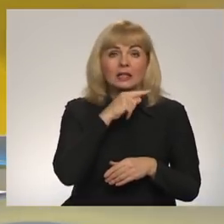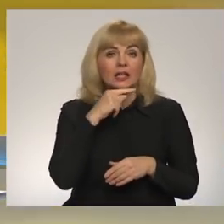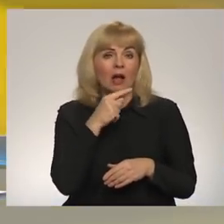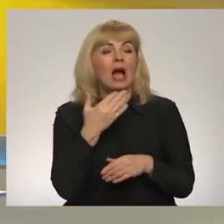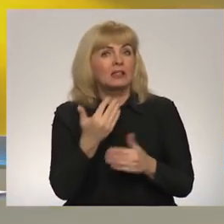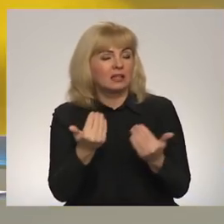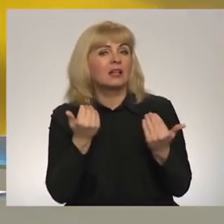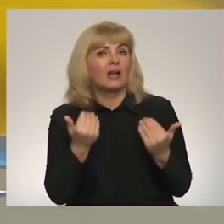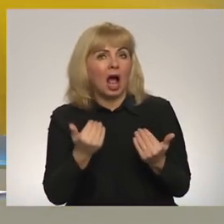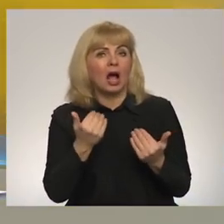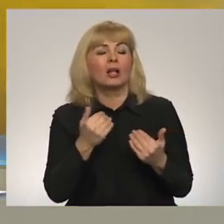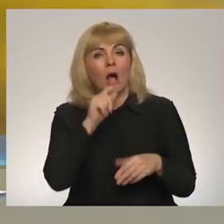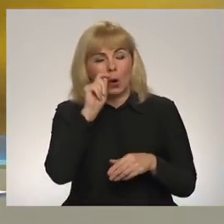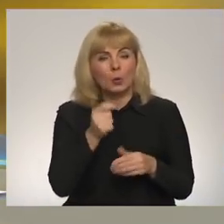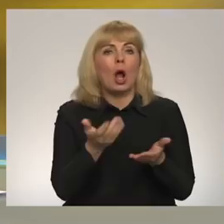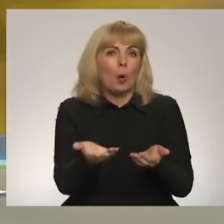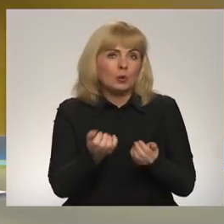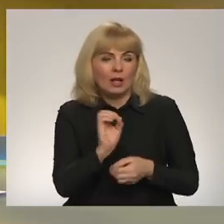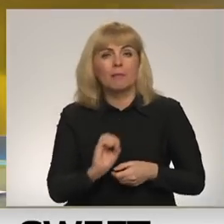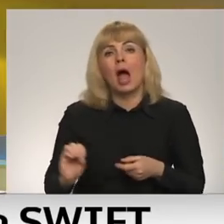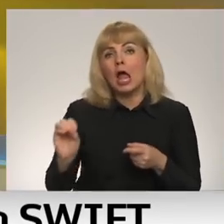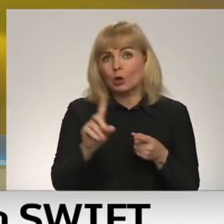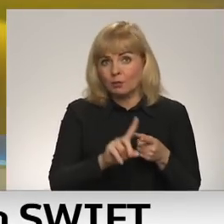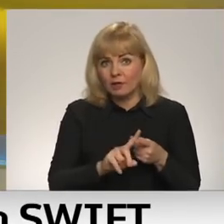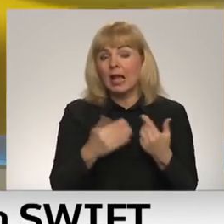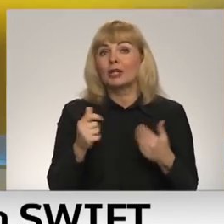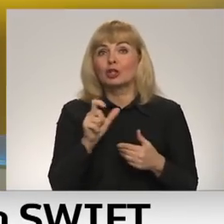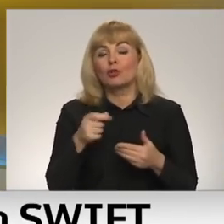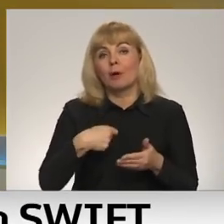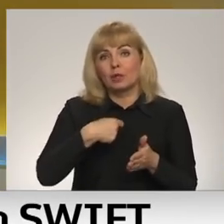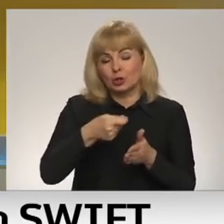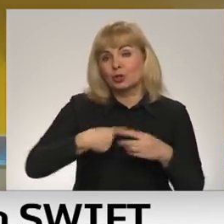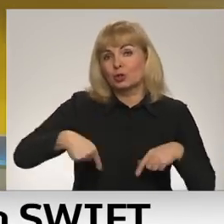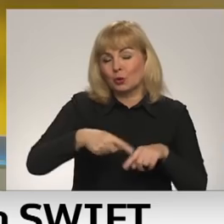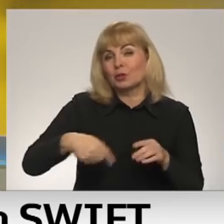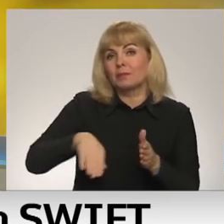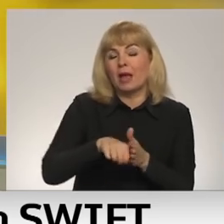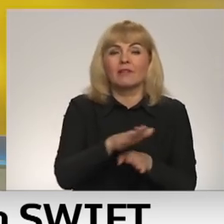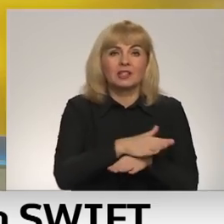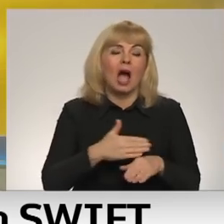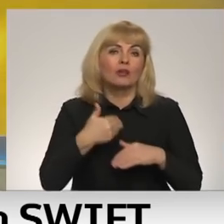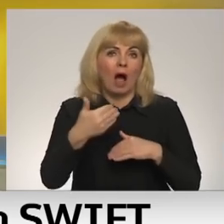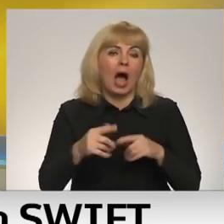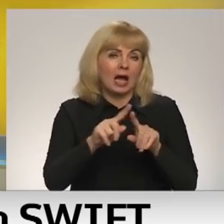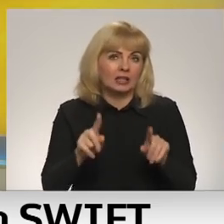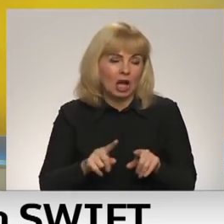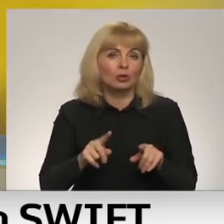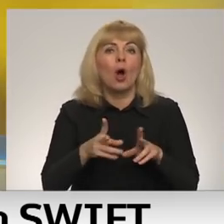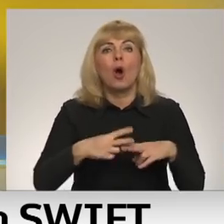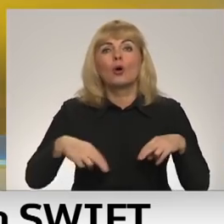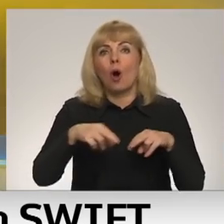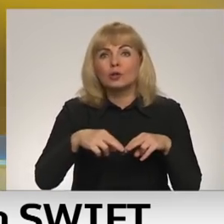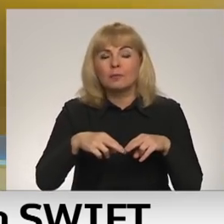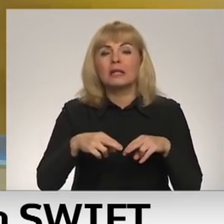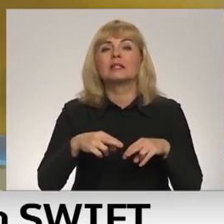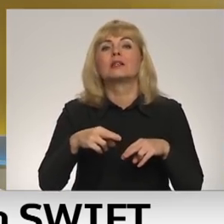cik reāli ir Ukrainas uzņemšana Eiropas Savienībā? Un šobrīd studijā man ir pievienojies Saeimas ārlietu komisijas vadītājs Rihards Kols.